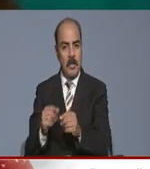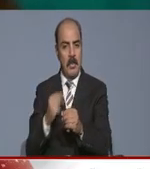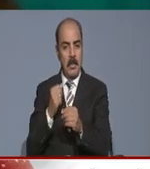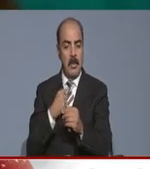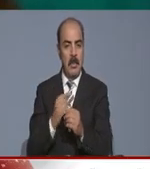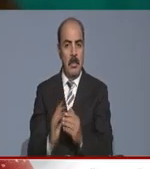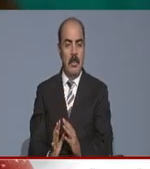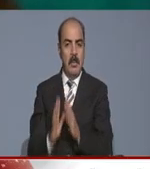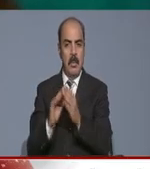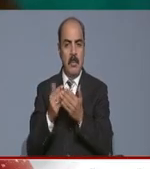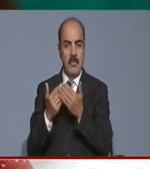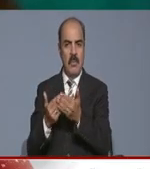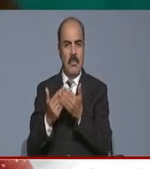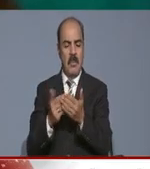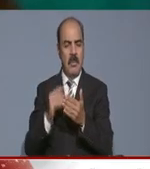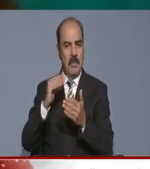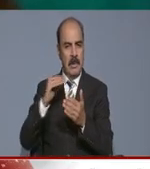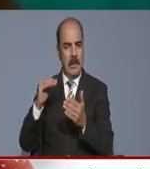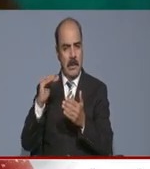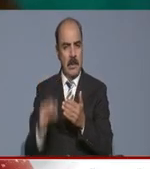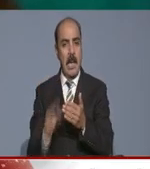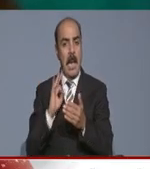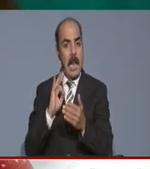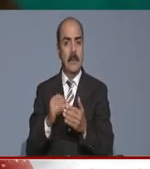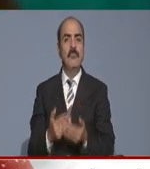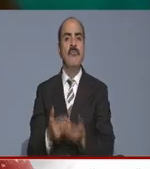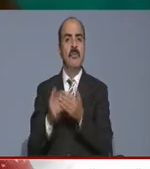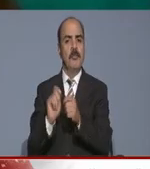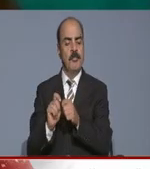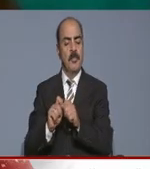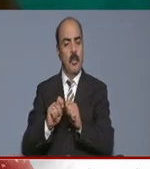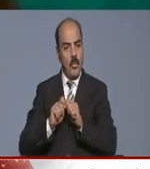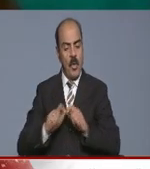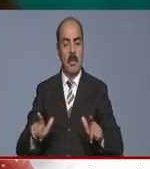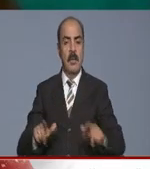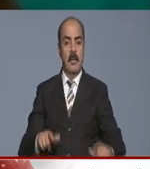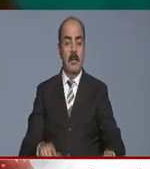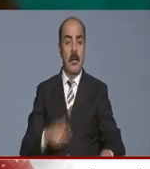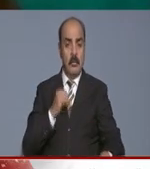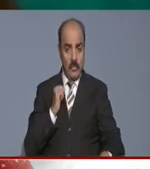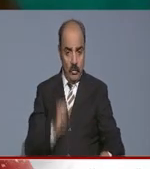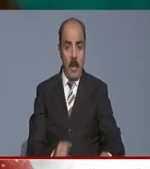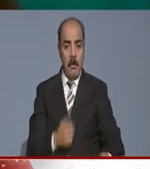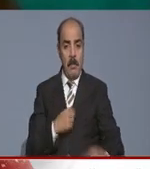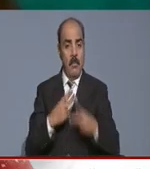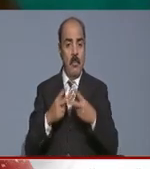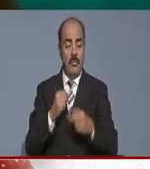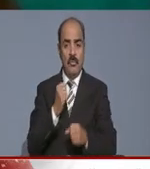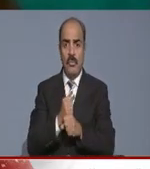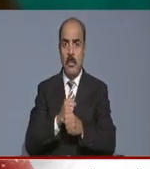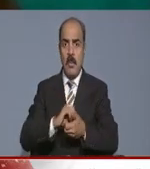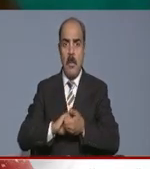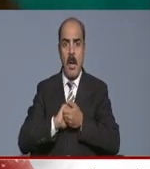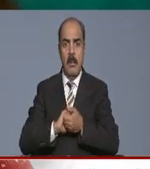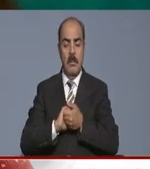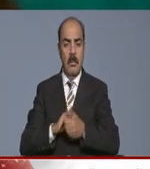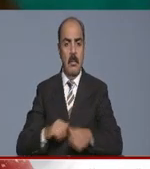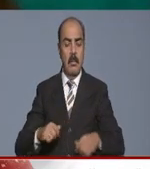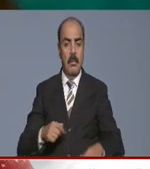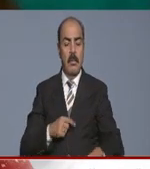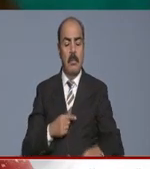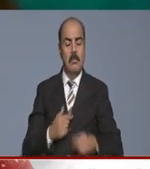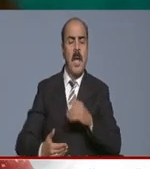الجو بدرجة ونصف. معنا يمكن أن نوضح أننا يمكن أن نعمل بشكل جيد، وأن يكون لدينا